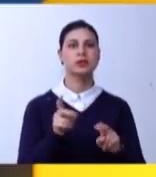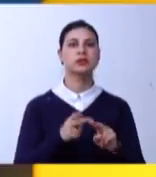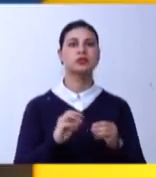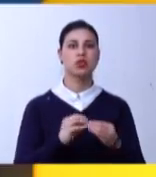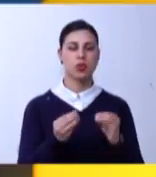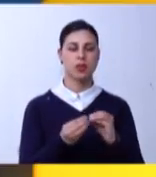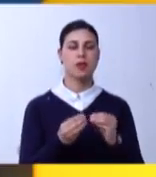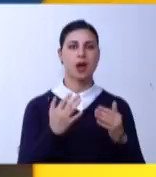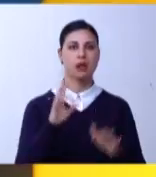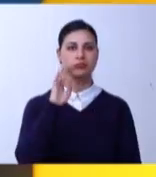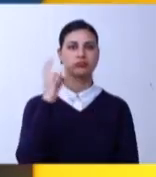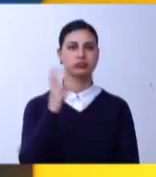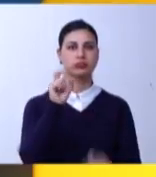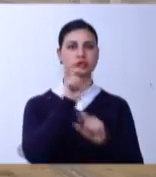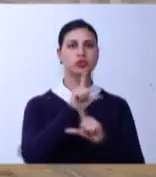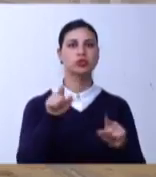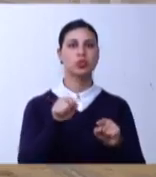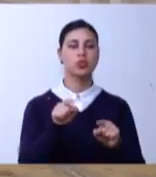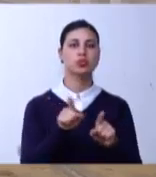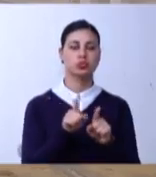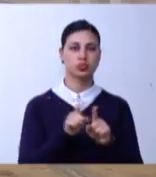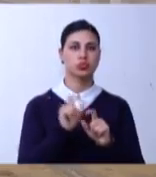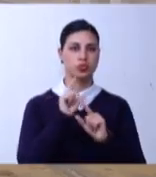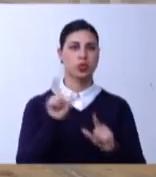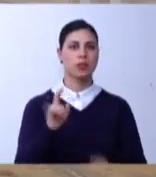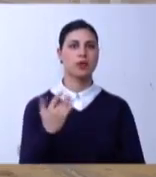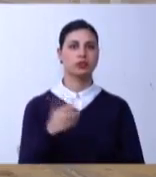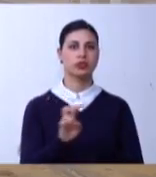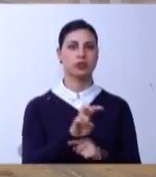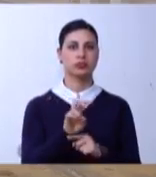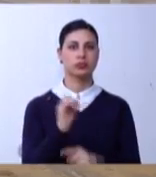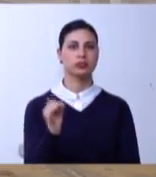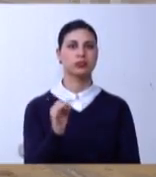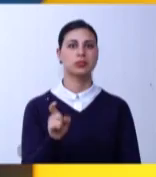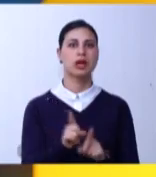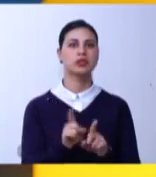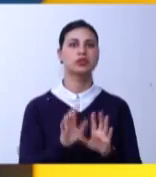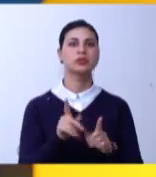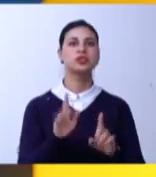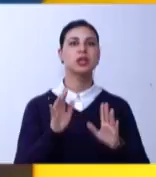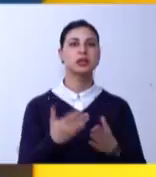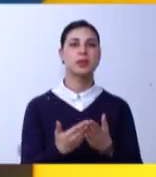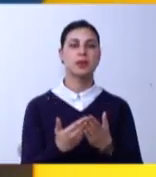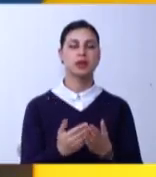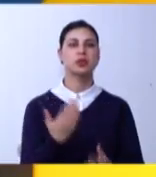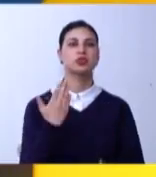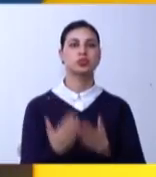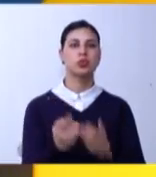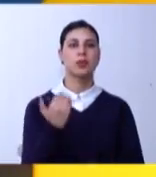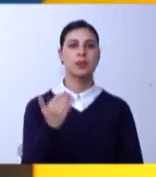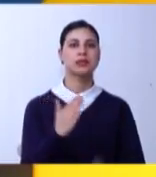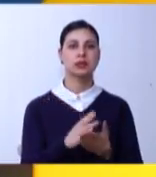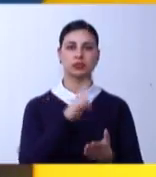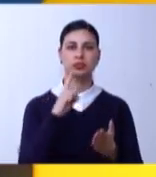პრობლემა აქტუალურია სასკოლო, წინასასკოლო და სასკოლო ასაკის ადამიანებშიც. ასეთ შემთხვევაში რა ხდება? მაგალითად, თუ მას